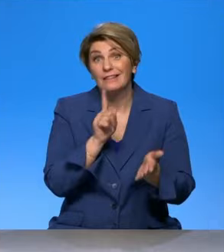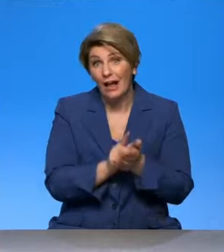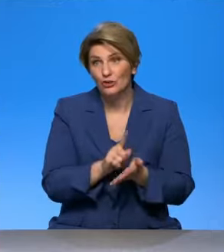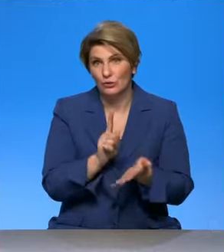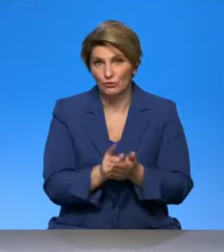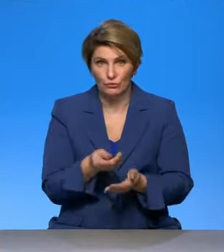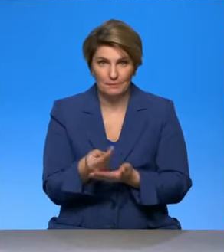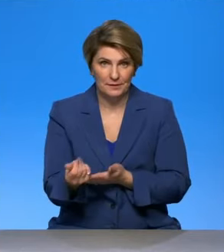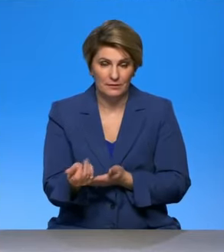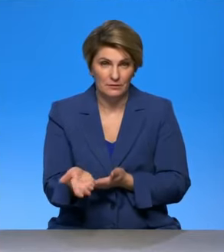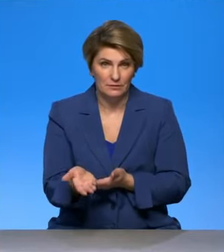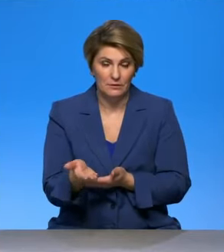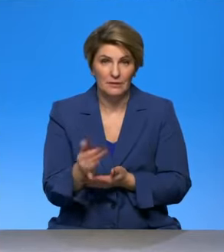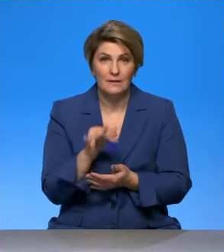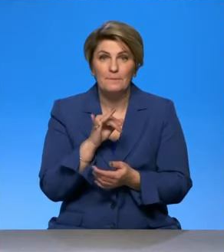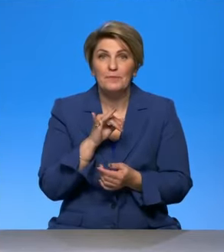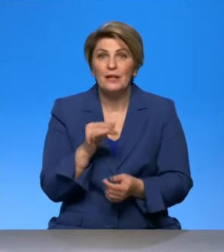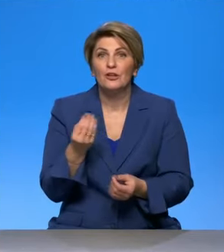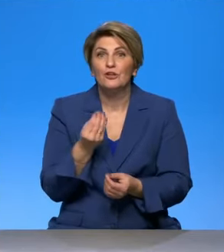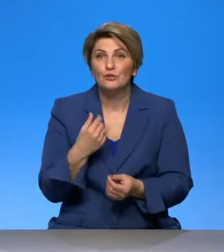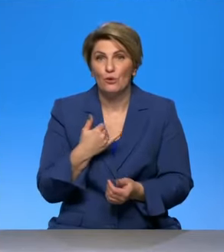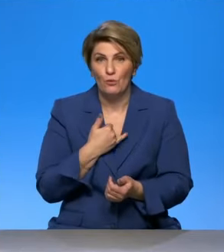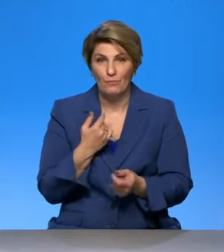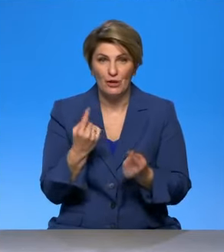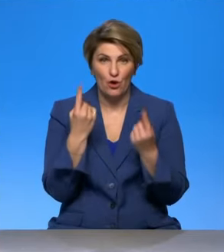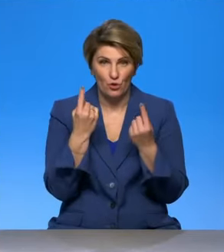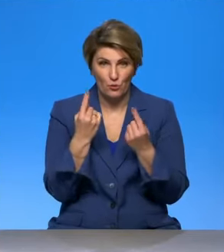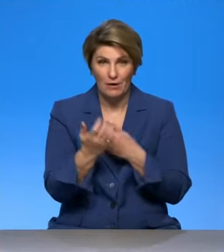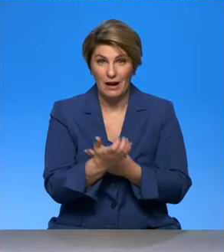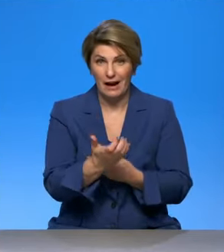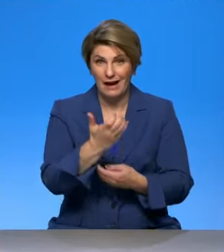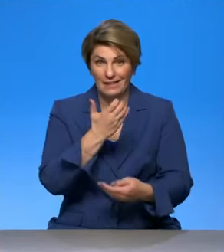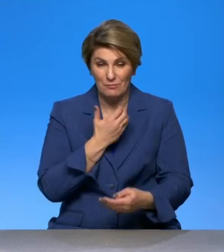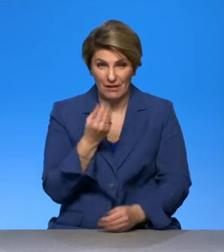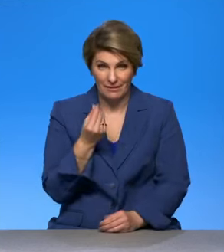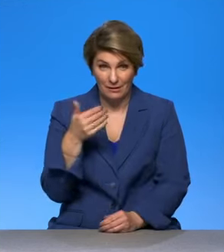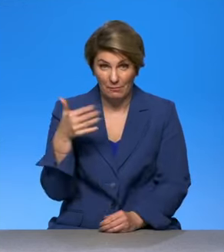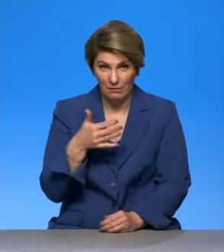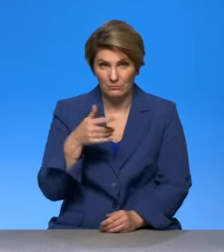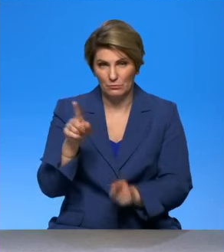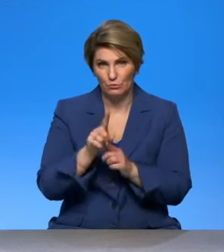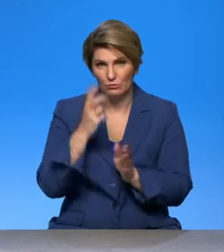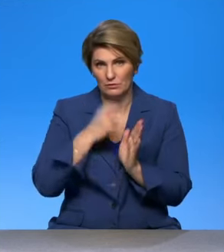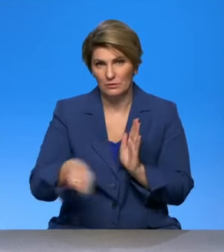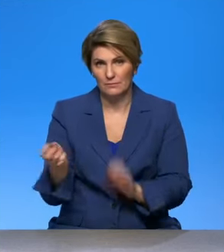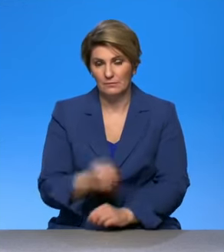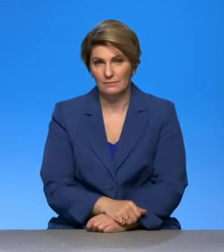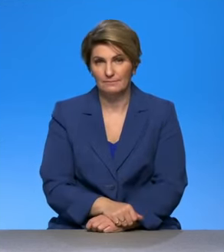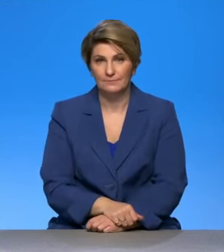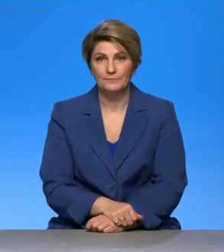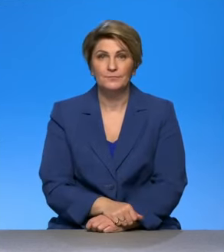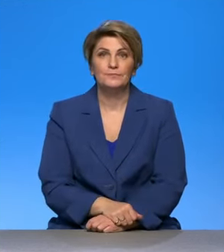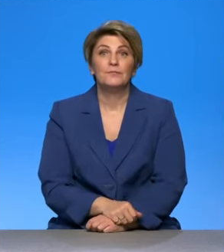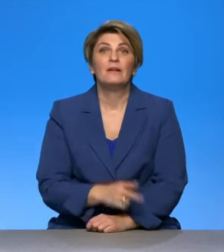И еще мало того, мне на юбилей брат послал денег 5 тысяч, и эти тоже сняли. Да,